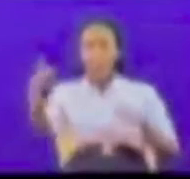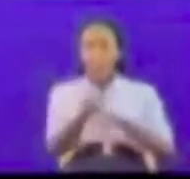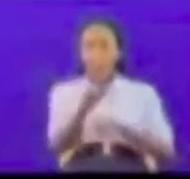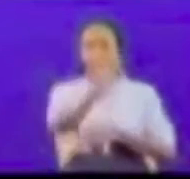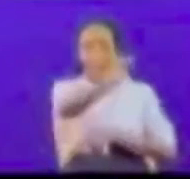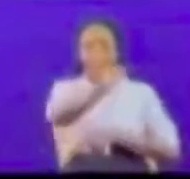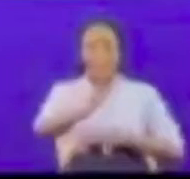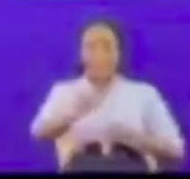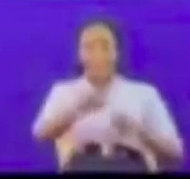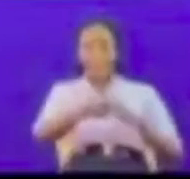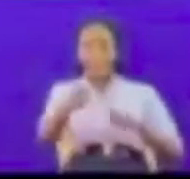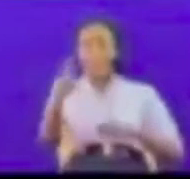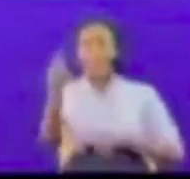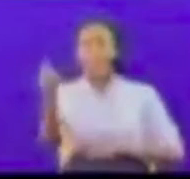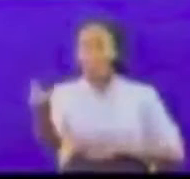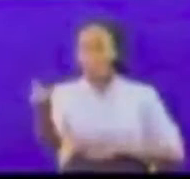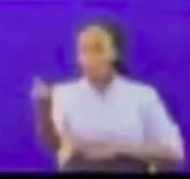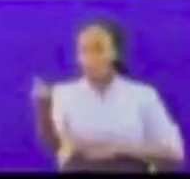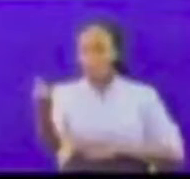zote.